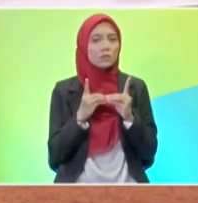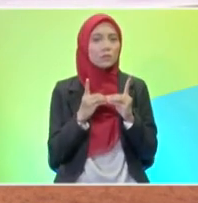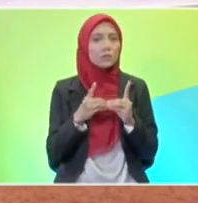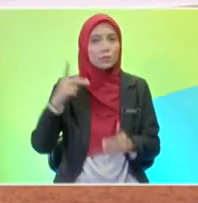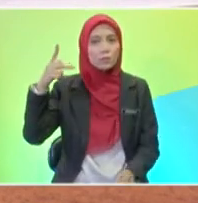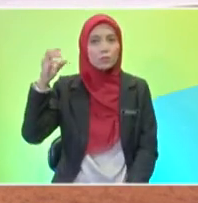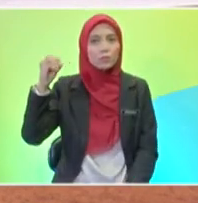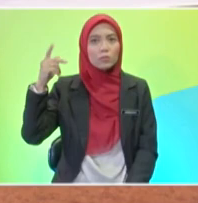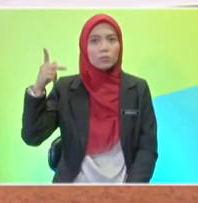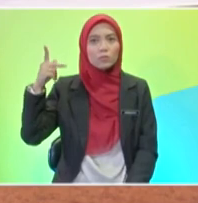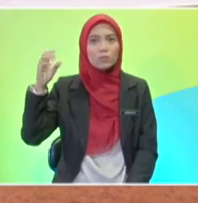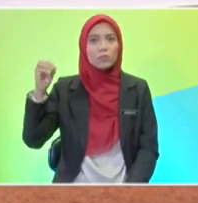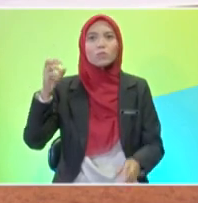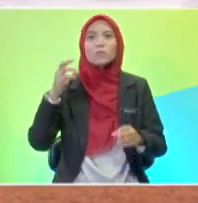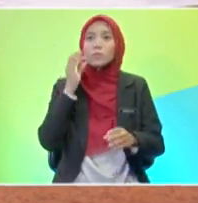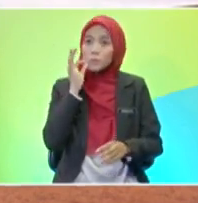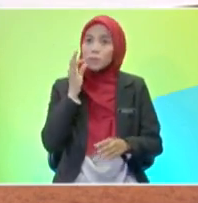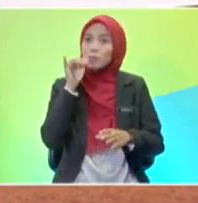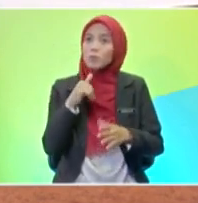tidak jumpa